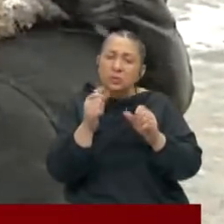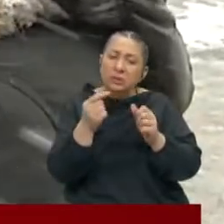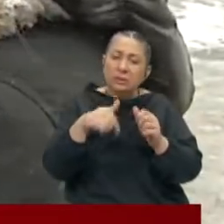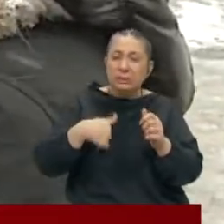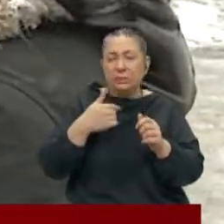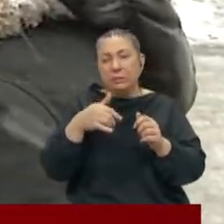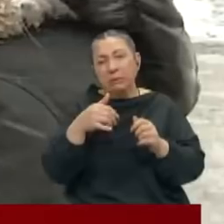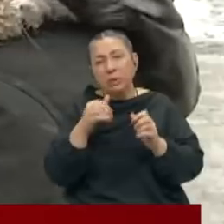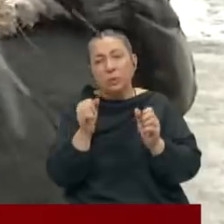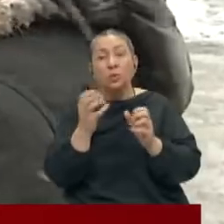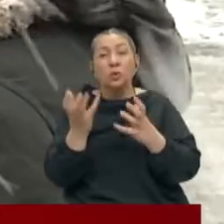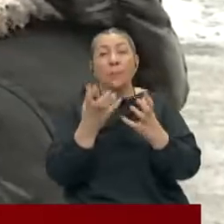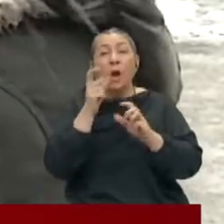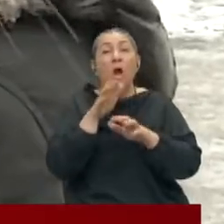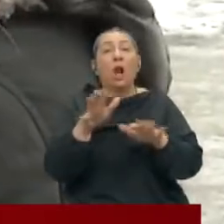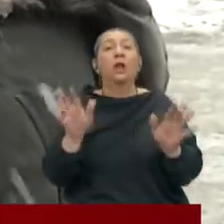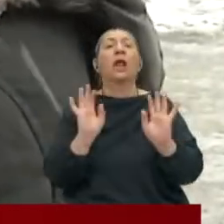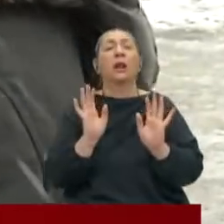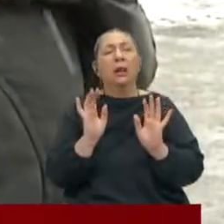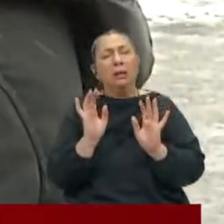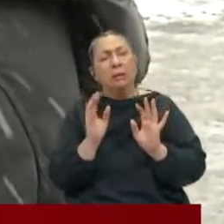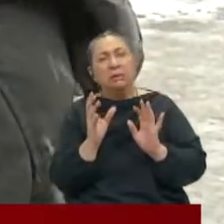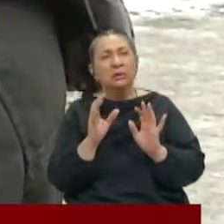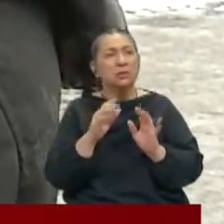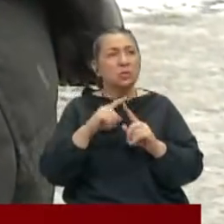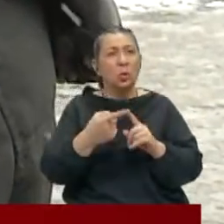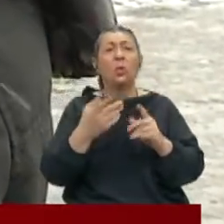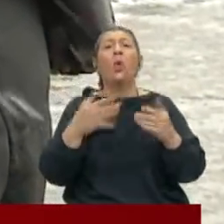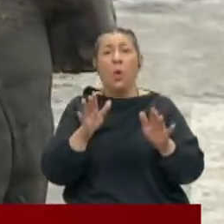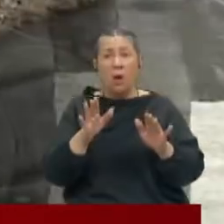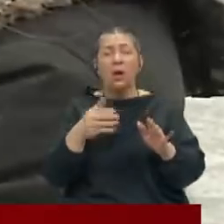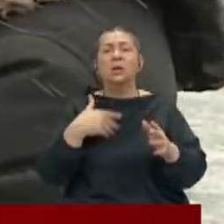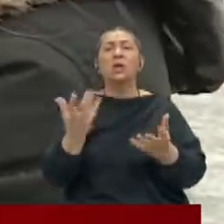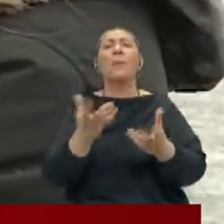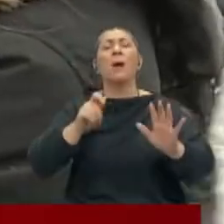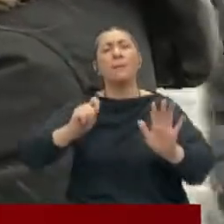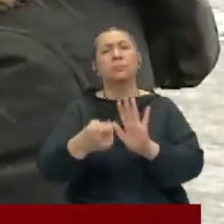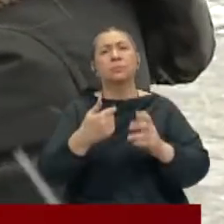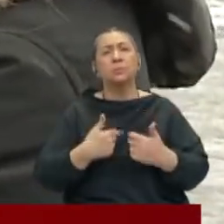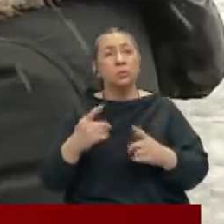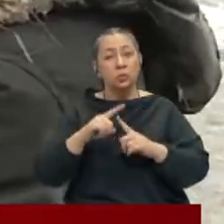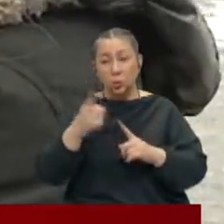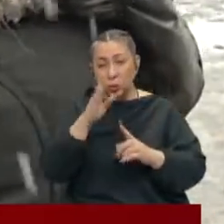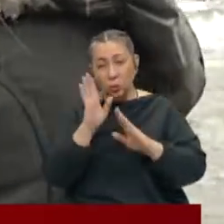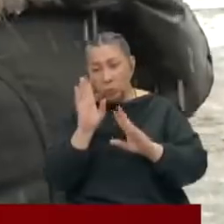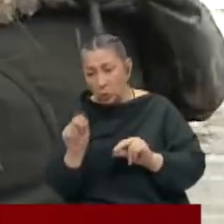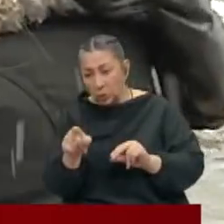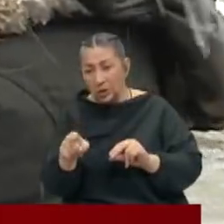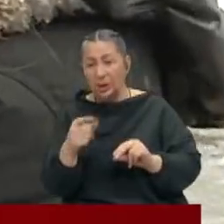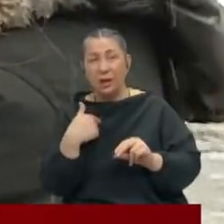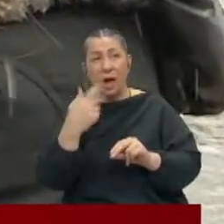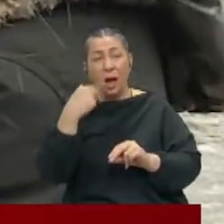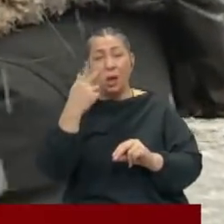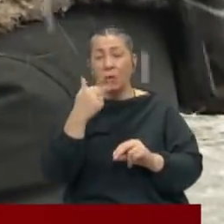öyle soba gibi falan ısınma bekleme zaten. İçeride torunlar olmaz onu da yakmayız yani. Yani ben torunlarım uyurken baktığım zaman